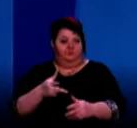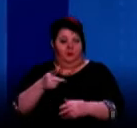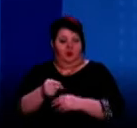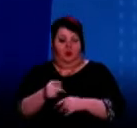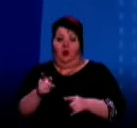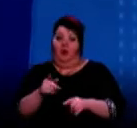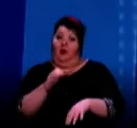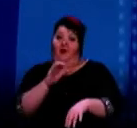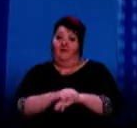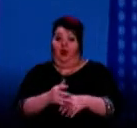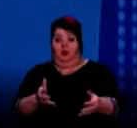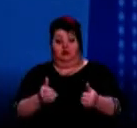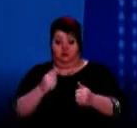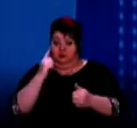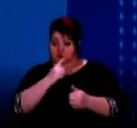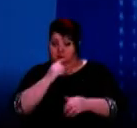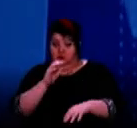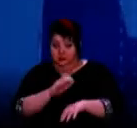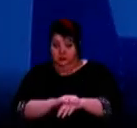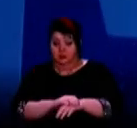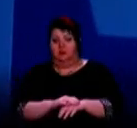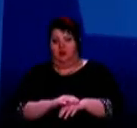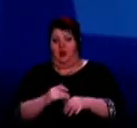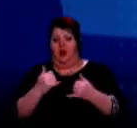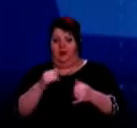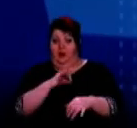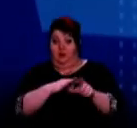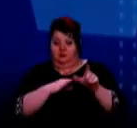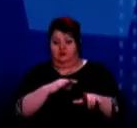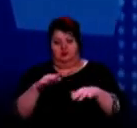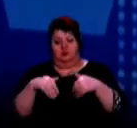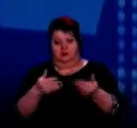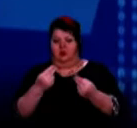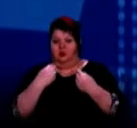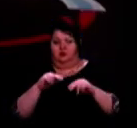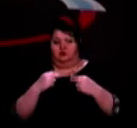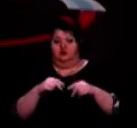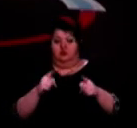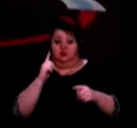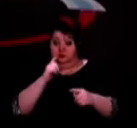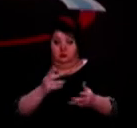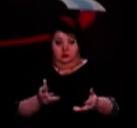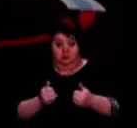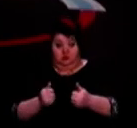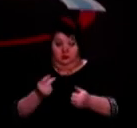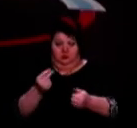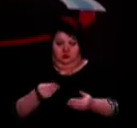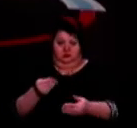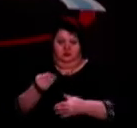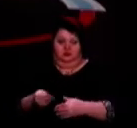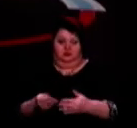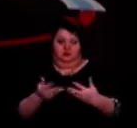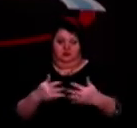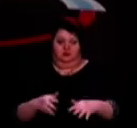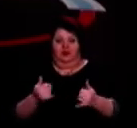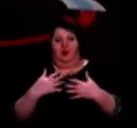по факту отримання товару. Звісно, що для споживачів найкращим є оплата по факту отримання товару, так, тому що для нас